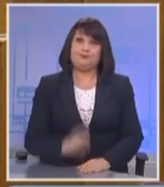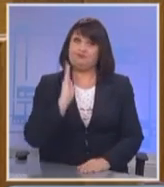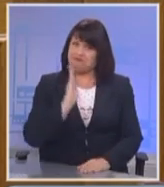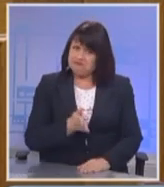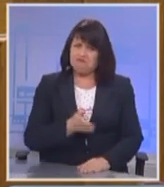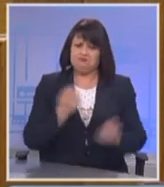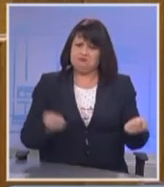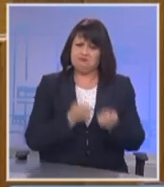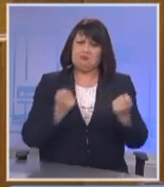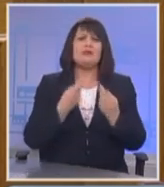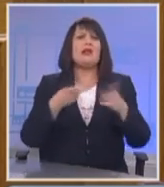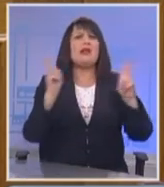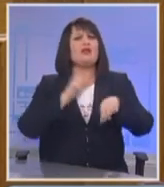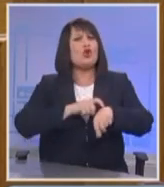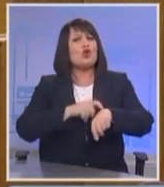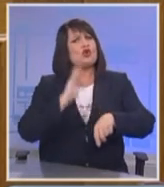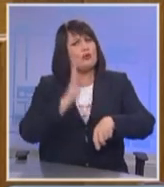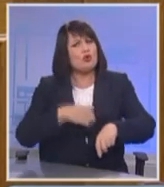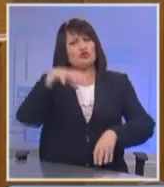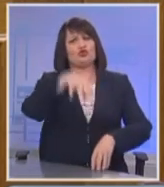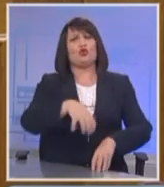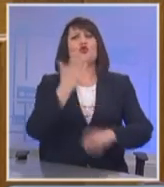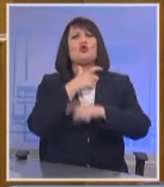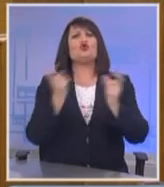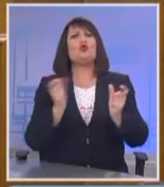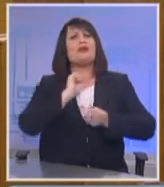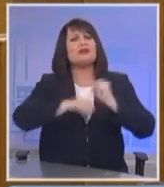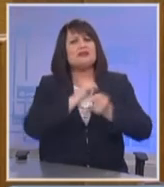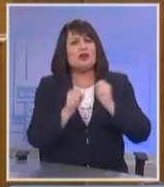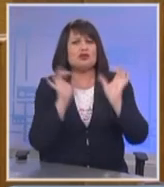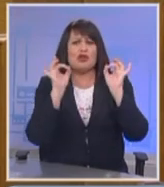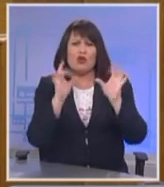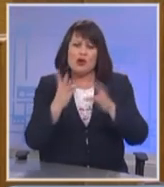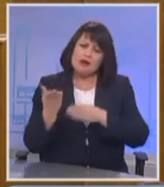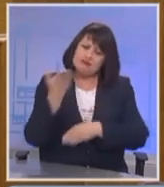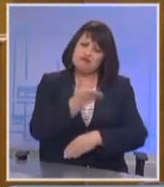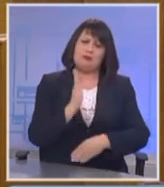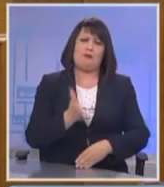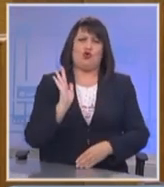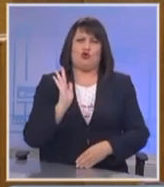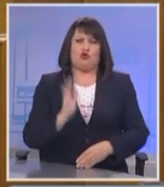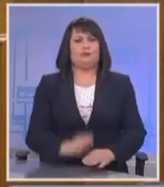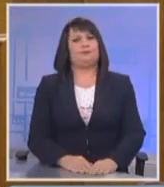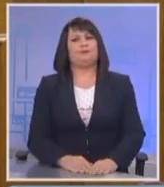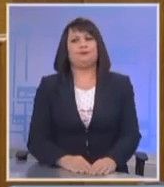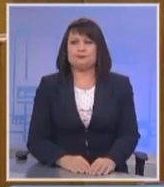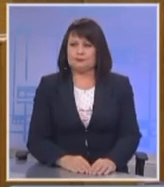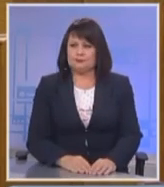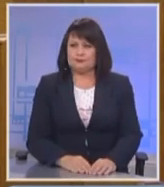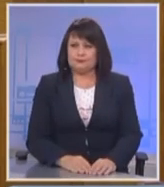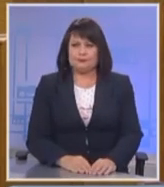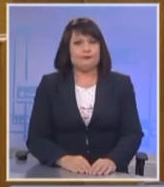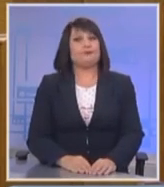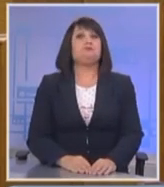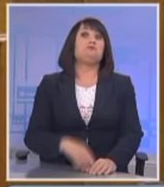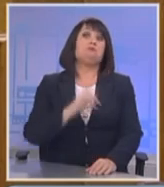του και στον ελεύθερο χρόνο τους για δραστηριότητες που θα παρέχει δωρεάν. Και στο ερώτημα που μπορεί